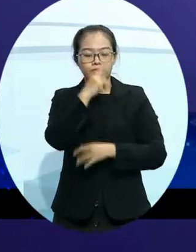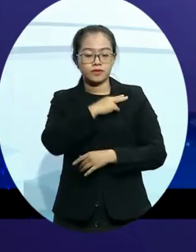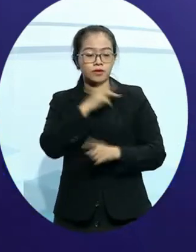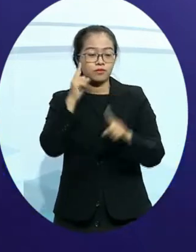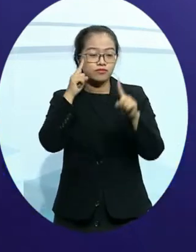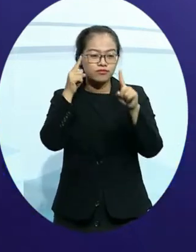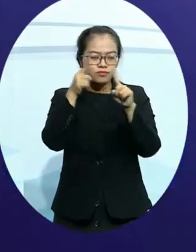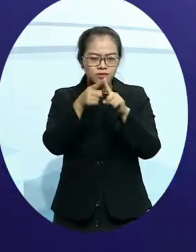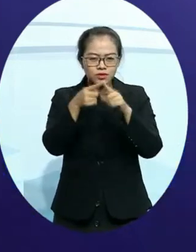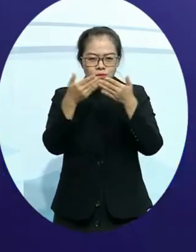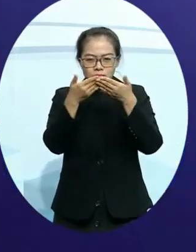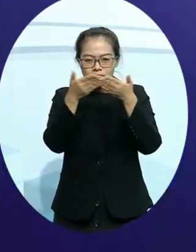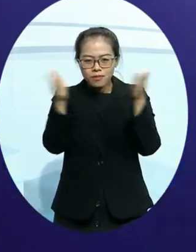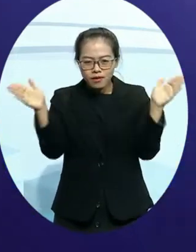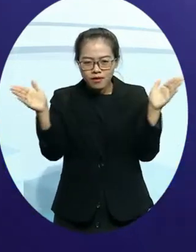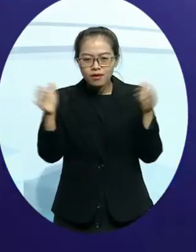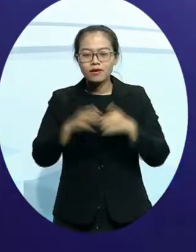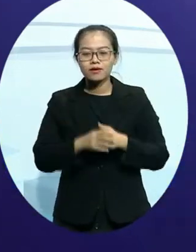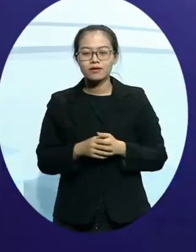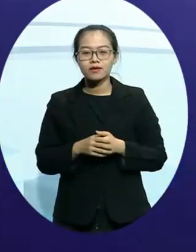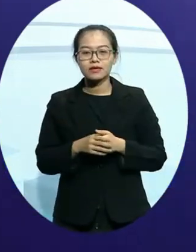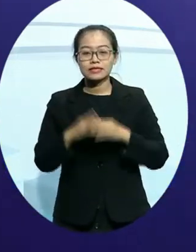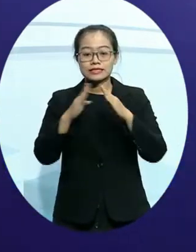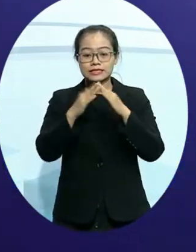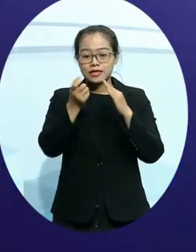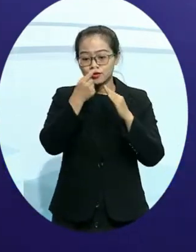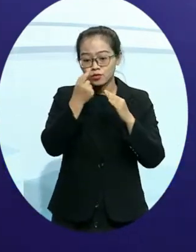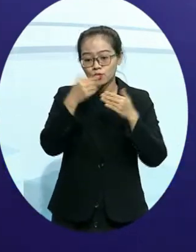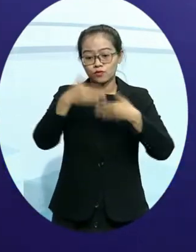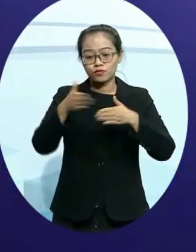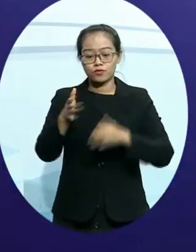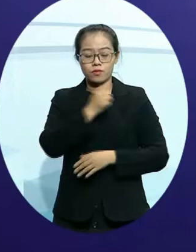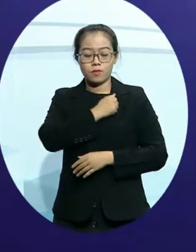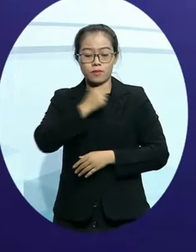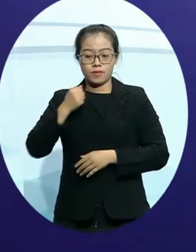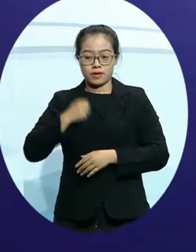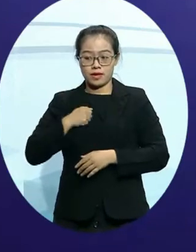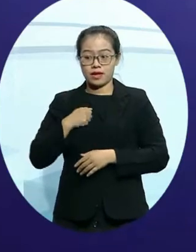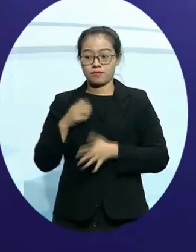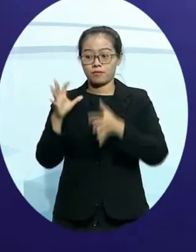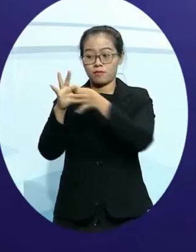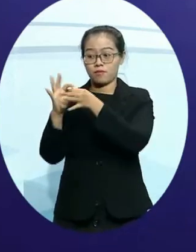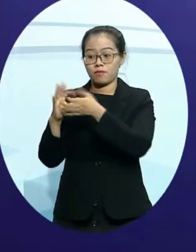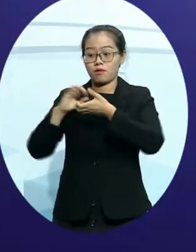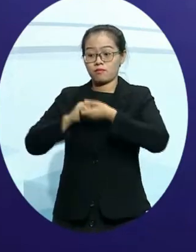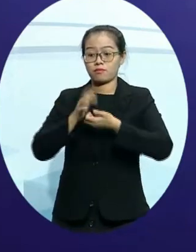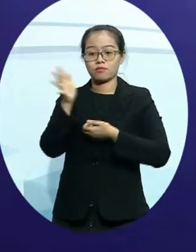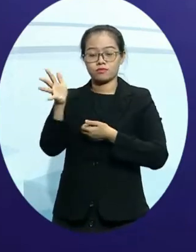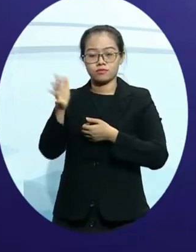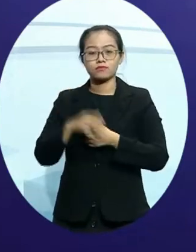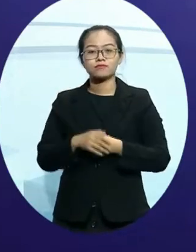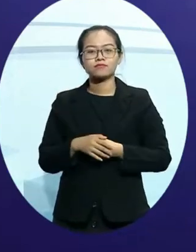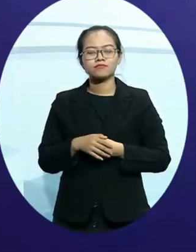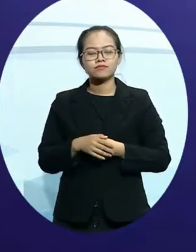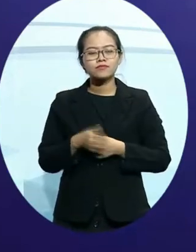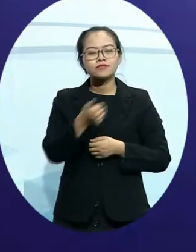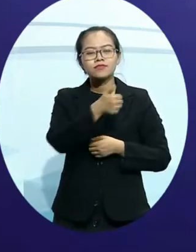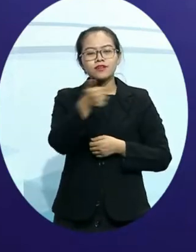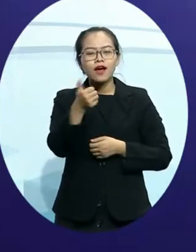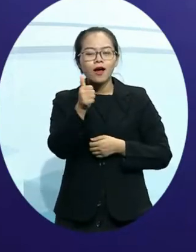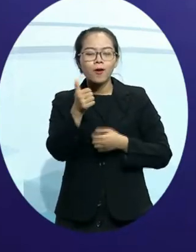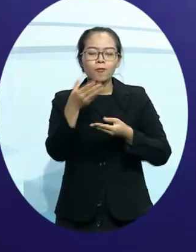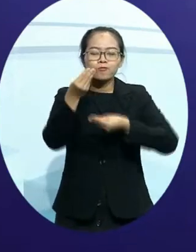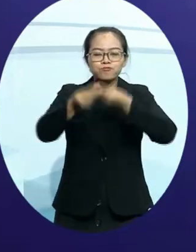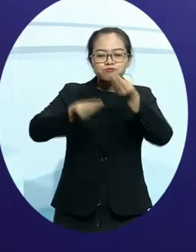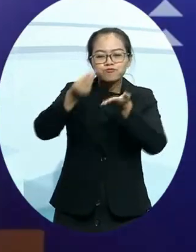diện mạnh mẽ hơn nữa tại hệ thống các nhà thuốc và phòng khám đối tác của thuốc sĩ.vn, cũng như mang đến trải nghiệm mua sắm trực tuyến